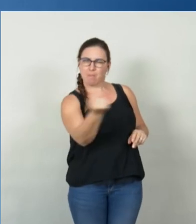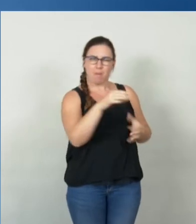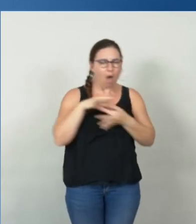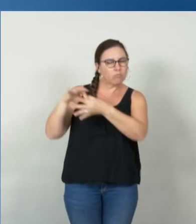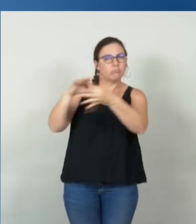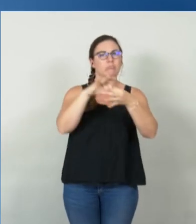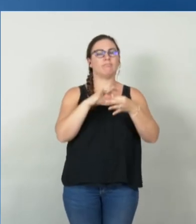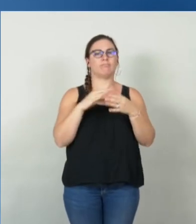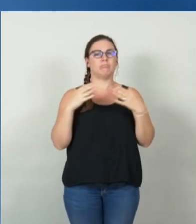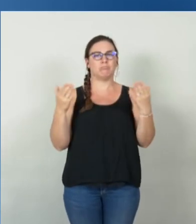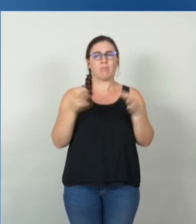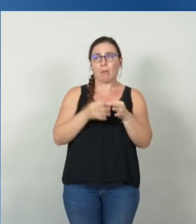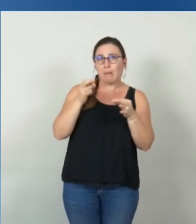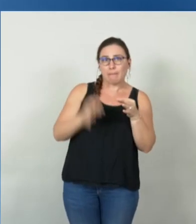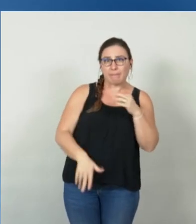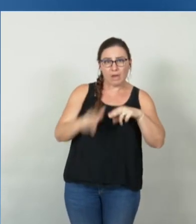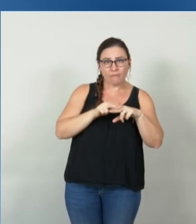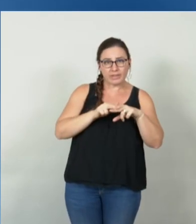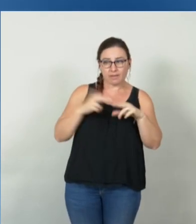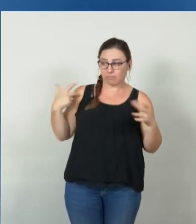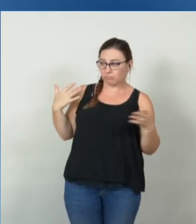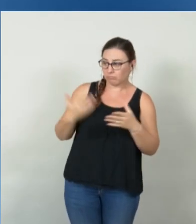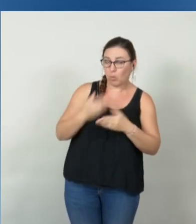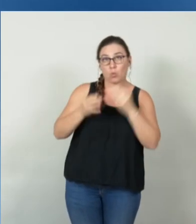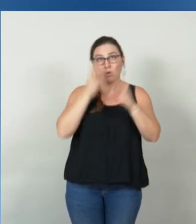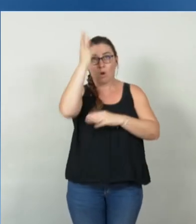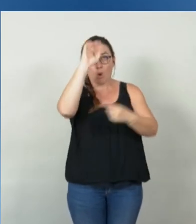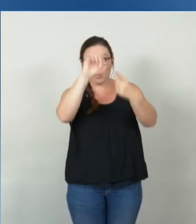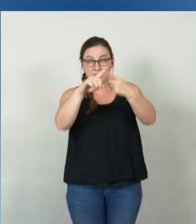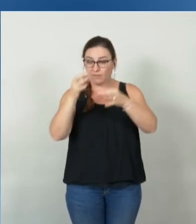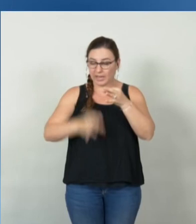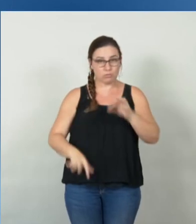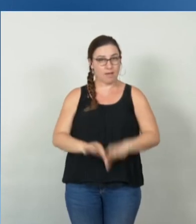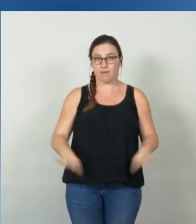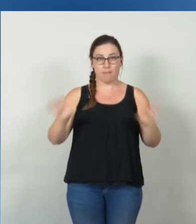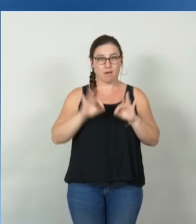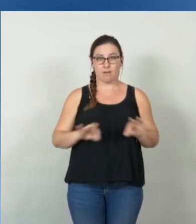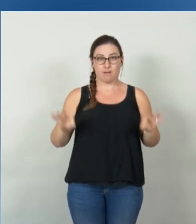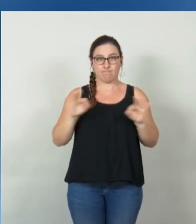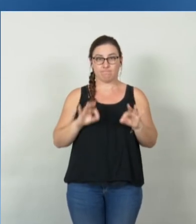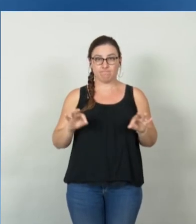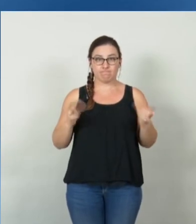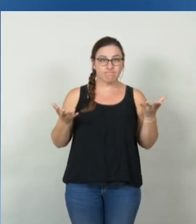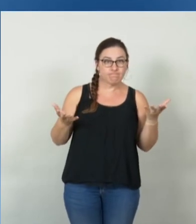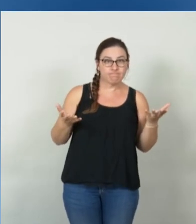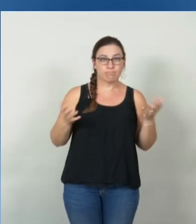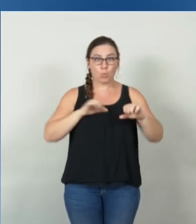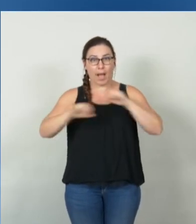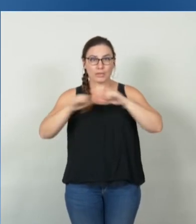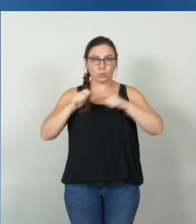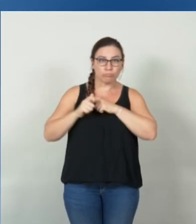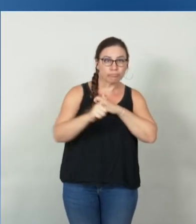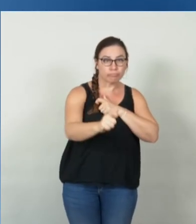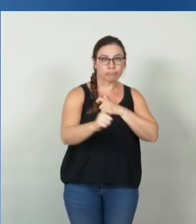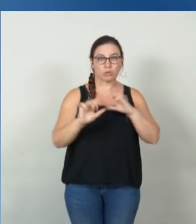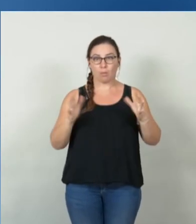il n'y a ni bilan du réaliser ni élément sur les objectifs et les résultats qui sont à mettre en oeuvre pour ces actions je